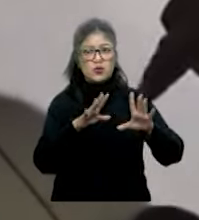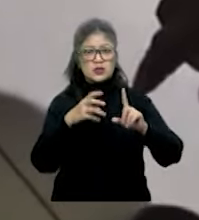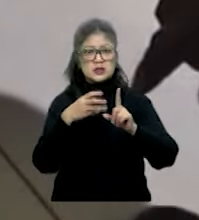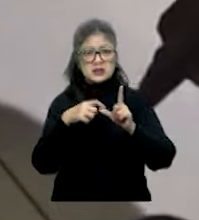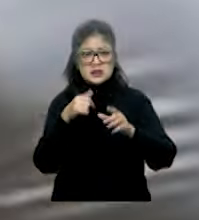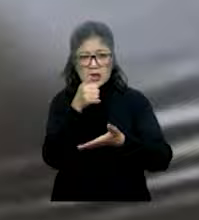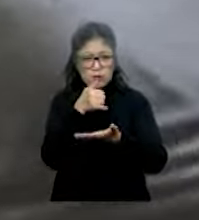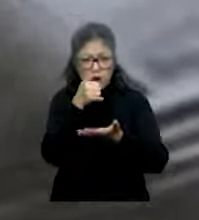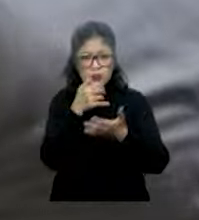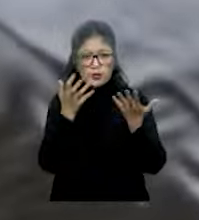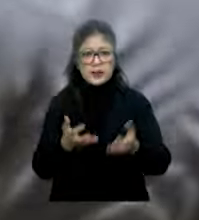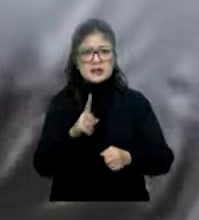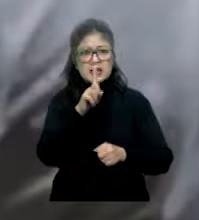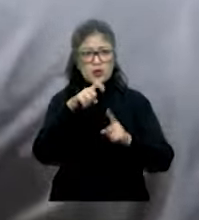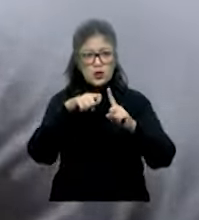kg.